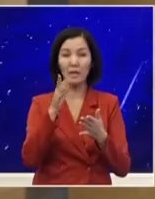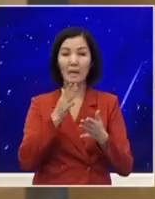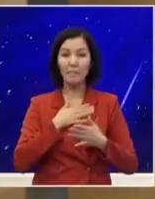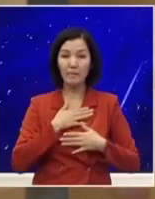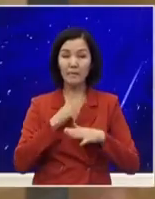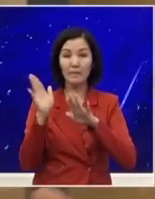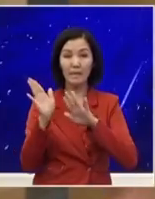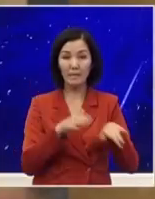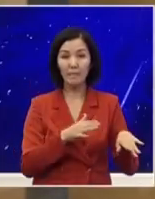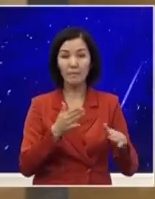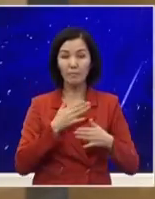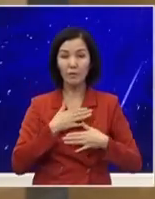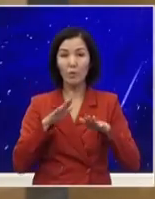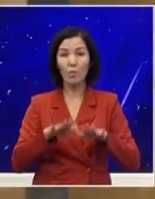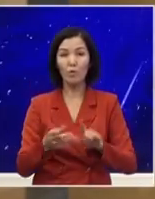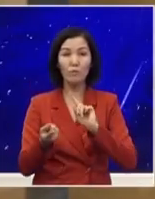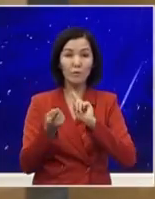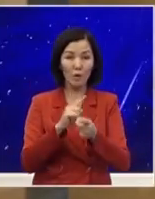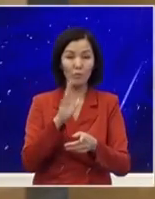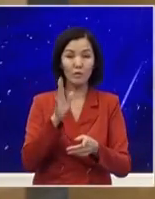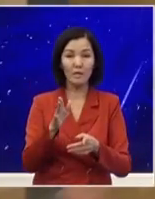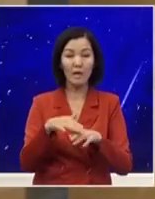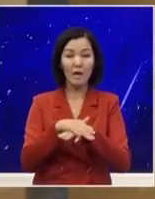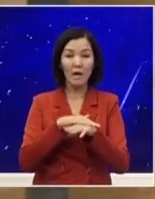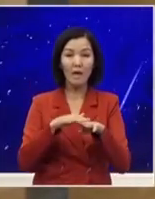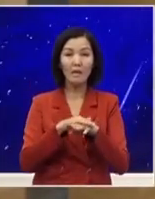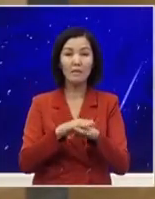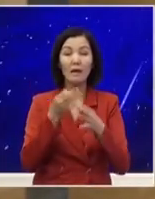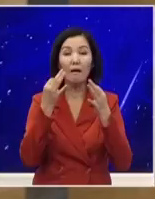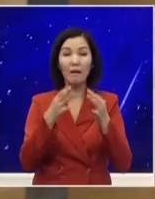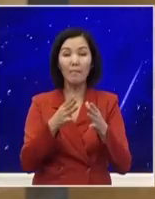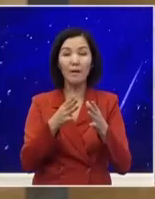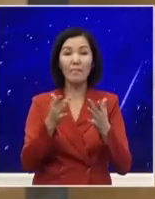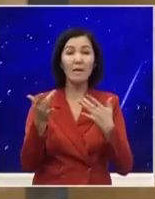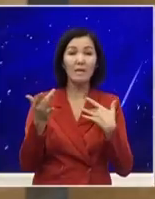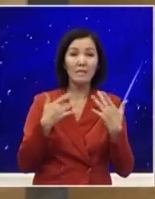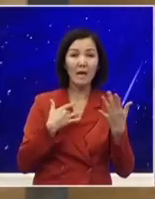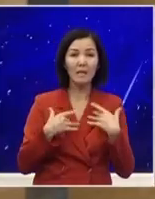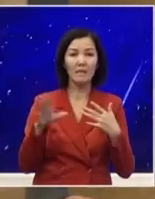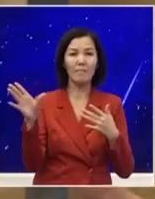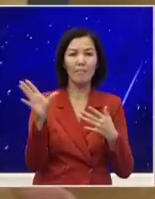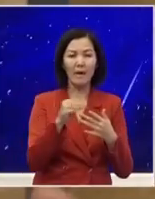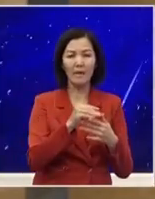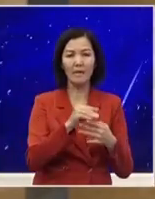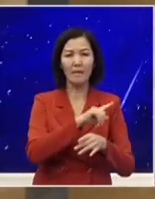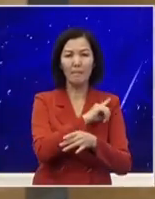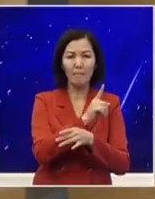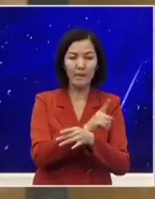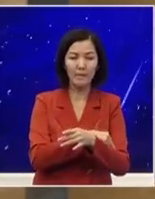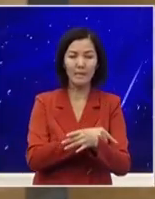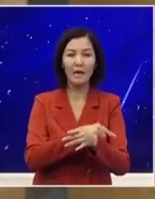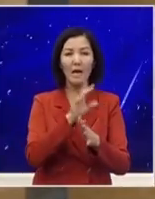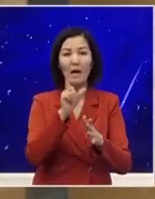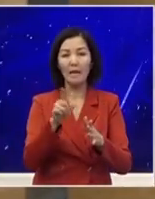адамдар. Ел іші, өнер кеніші болғаннан кейін бәрі елден шығады. Өзіміз де елден шықтық, ауылдан шықтық. Міне, сондықтан бұл театрдың